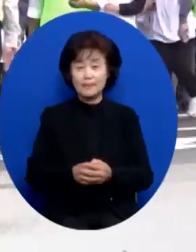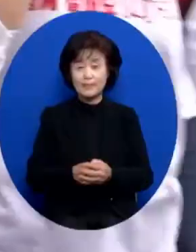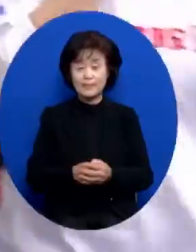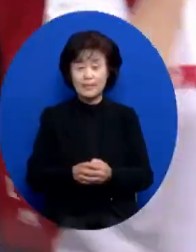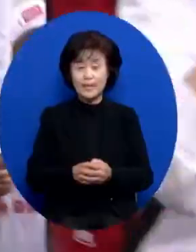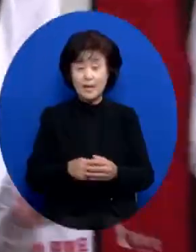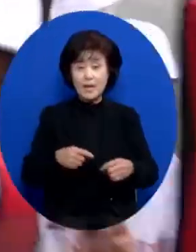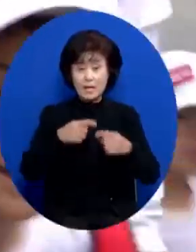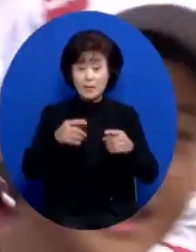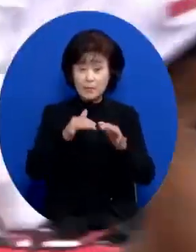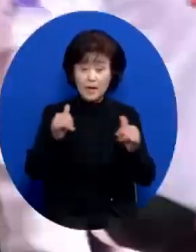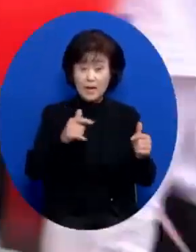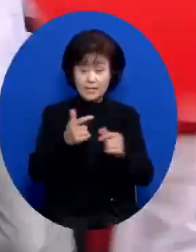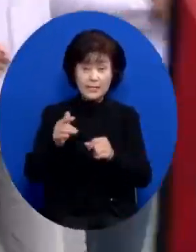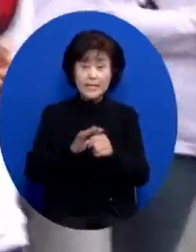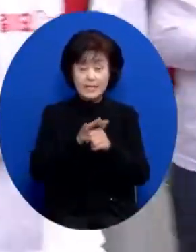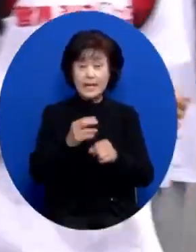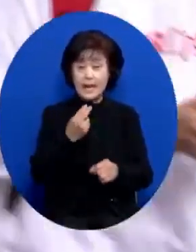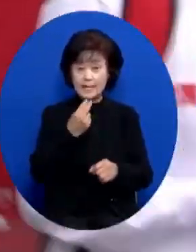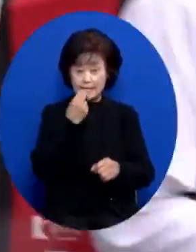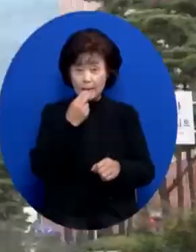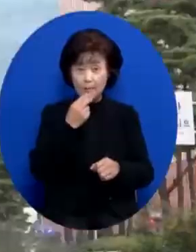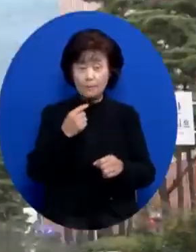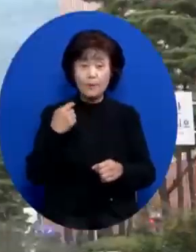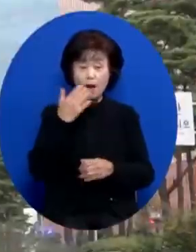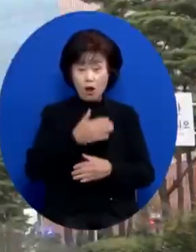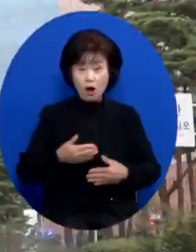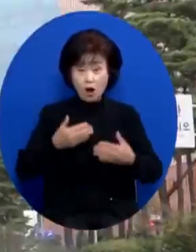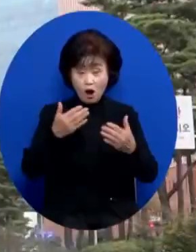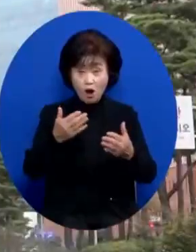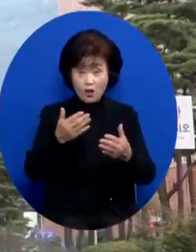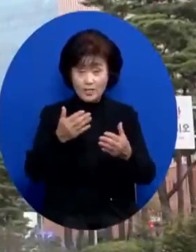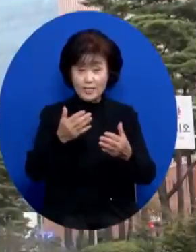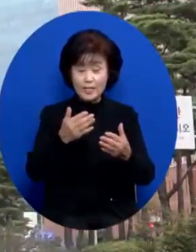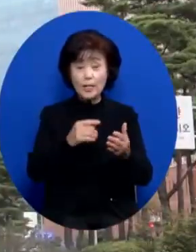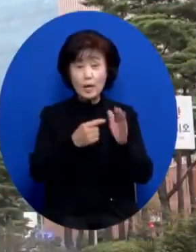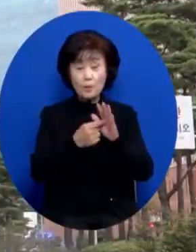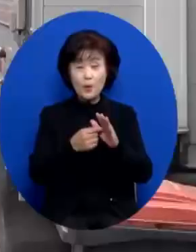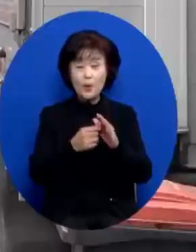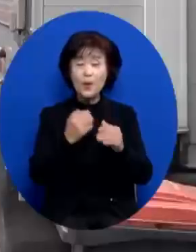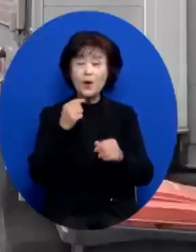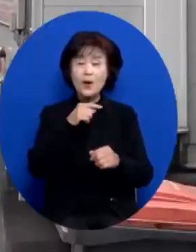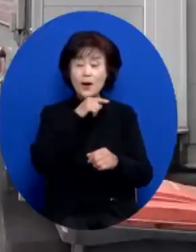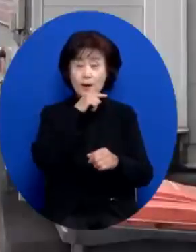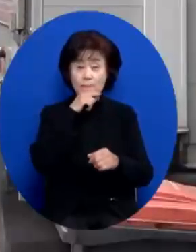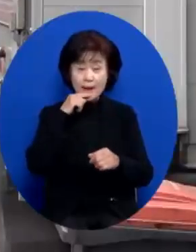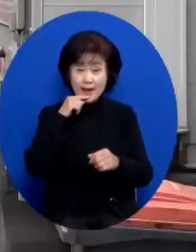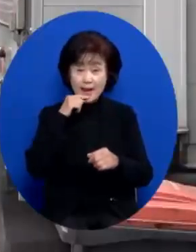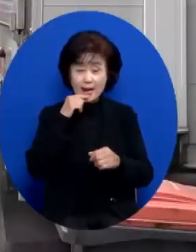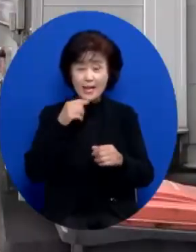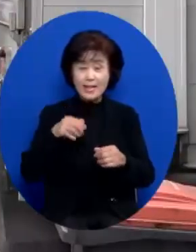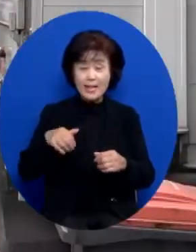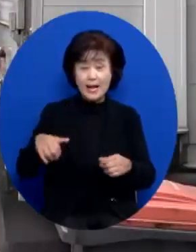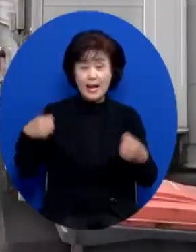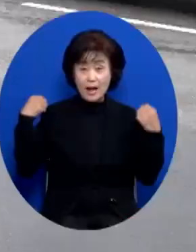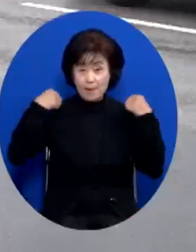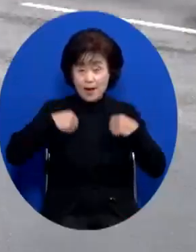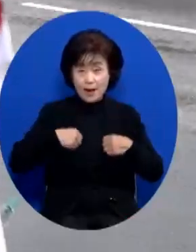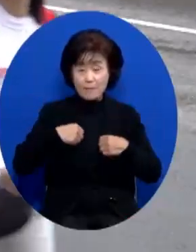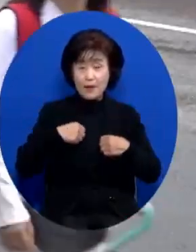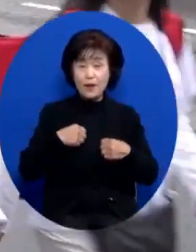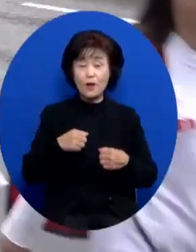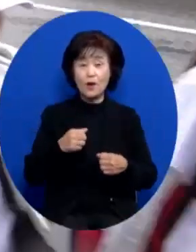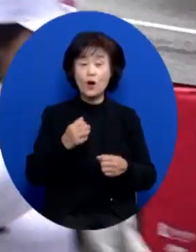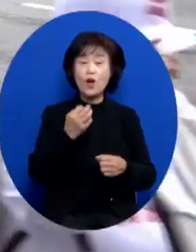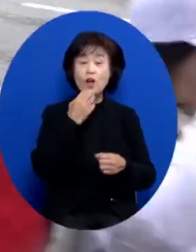한편 참가자들은 사랑과 생명, 헌신의 상징인 빨간색 가방에 사랑 나눔 박스를 담아매고 서울역 광장에서